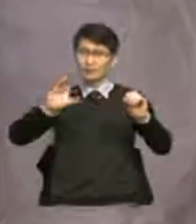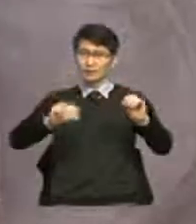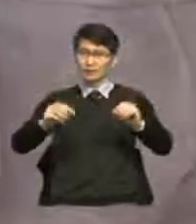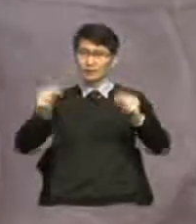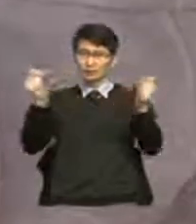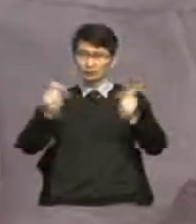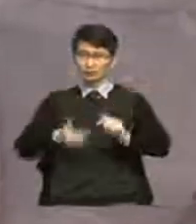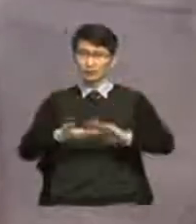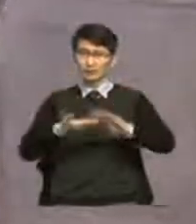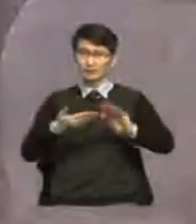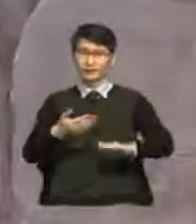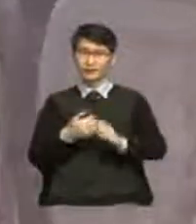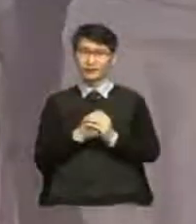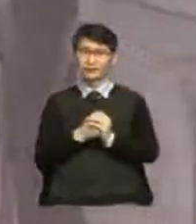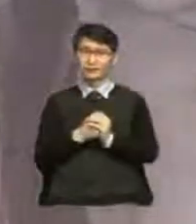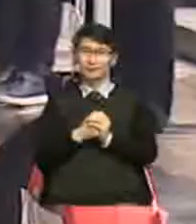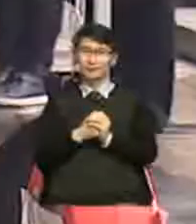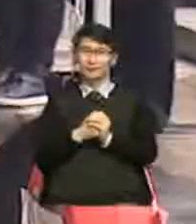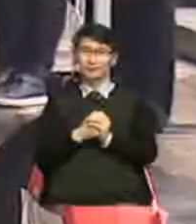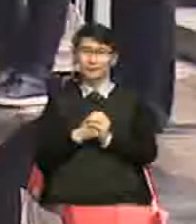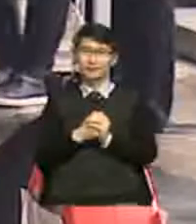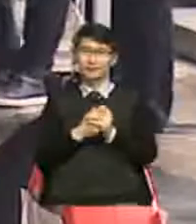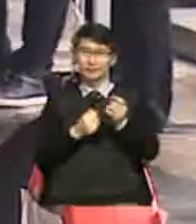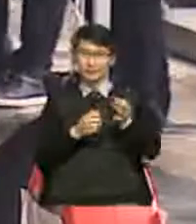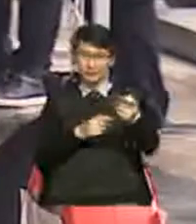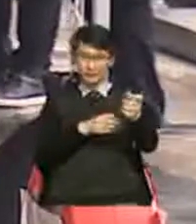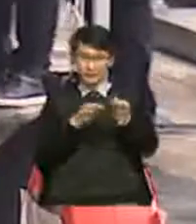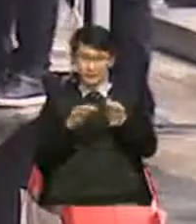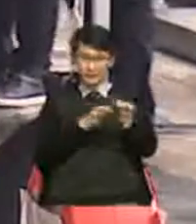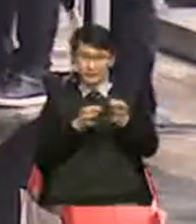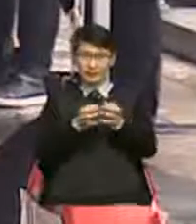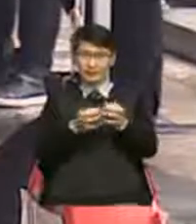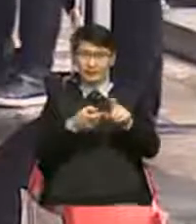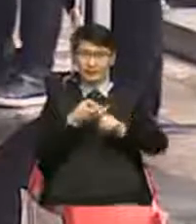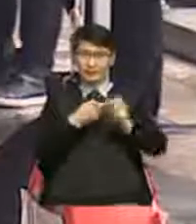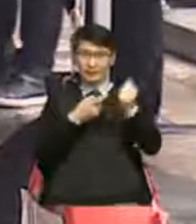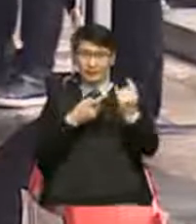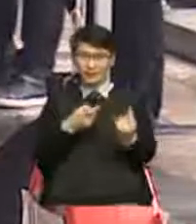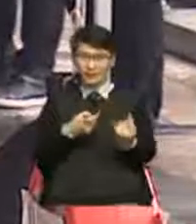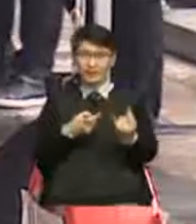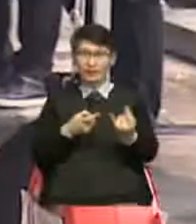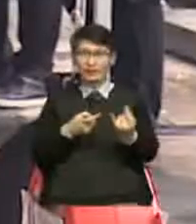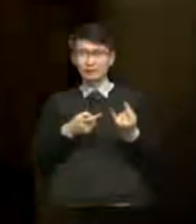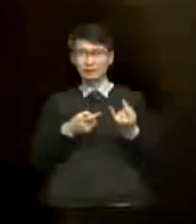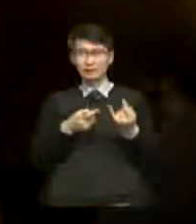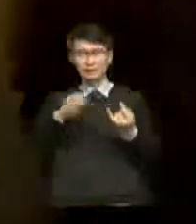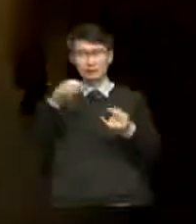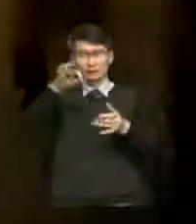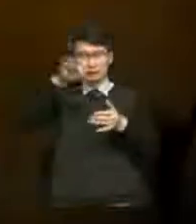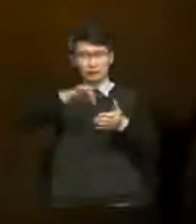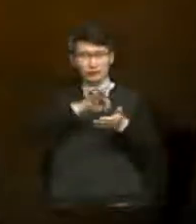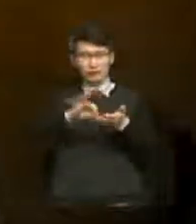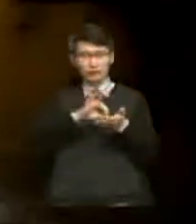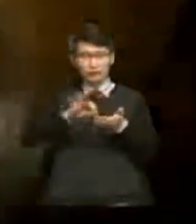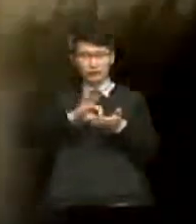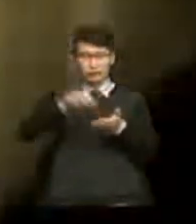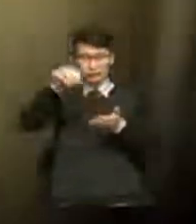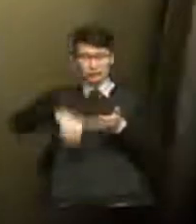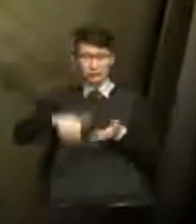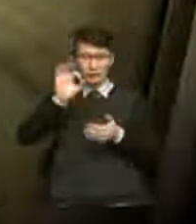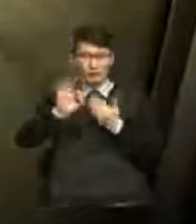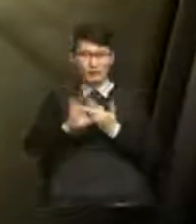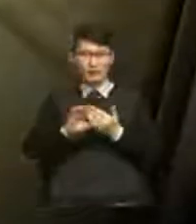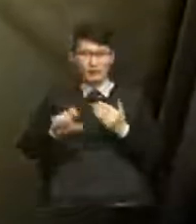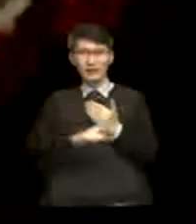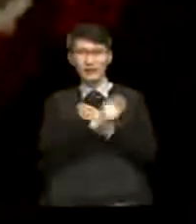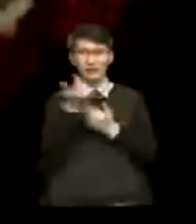명대로 떨어진 것으로 나타났습니다. 소상공인 연합회는 유동 인구와 매출이 직결하는 것을 감안하면 이 지역 일대 하루